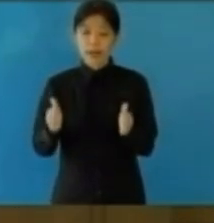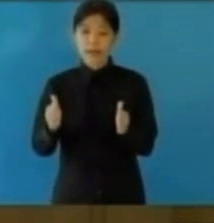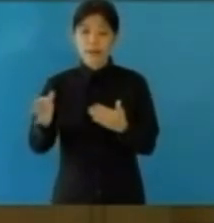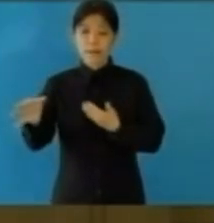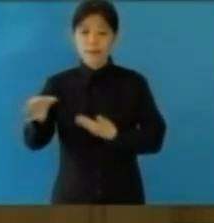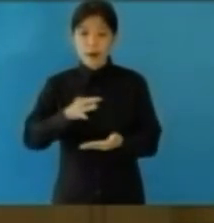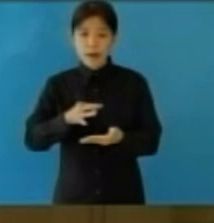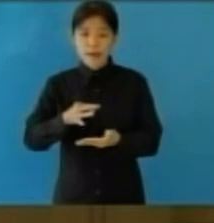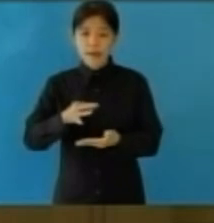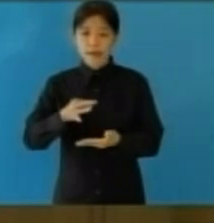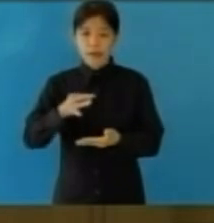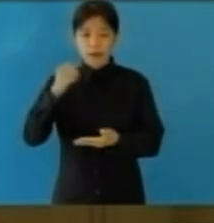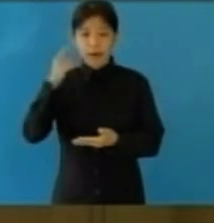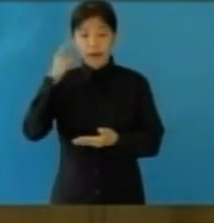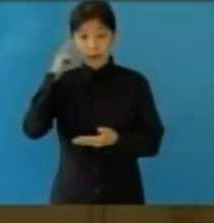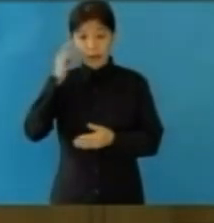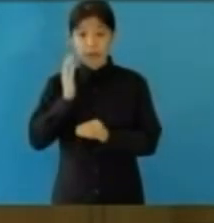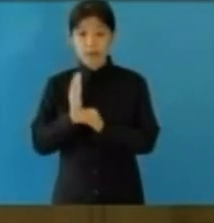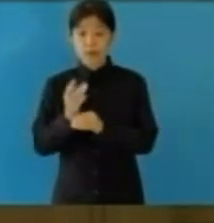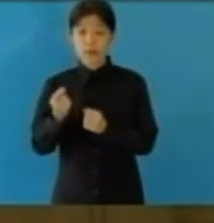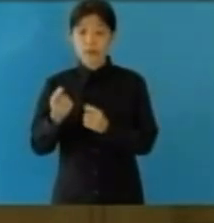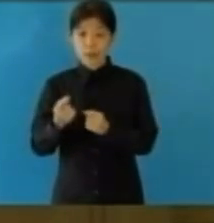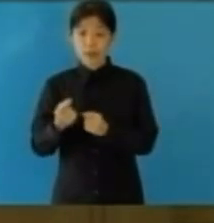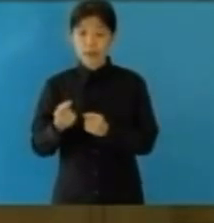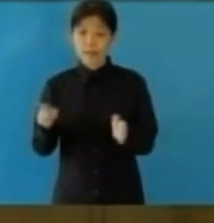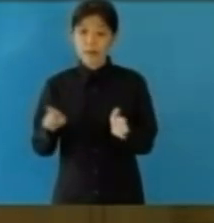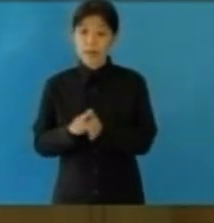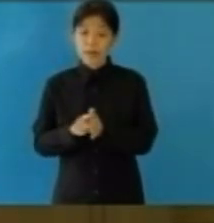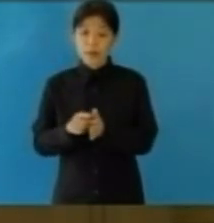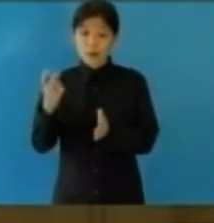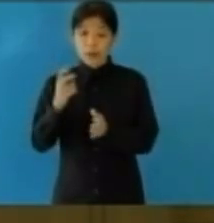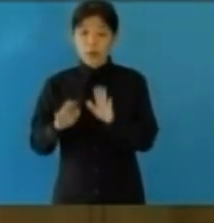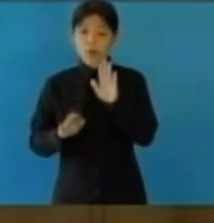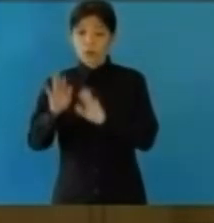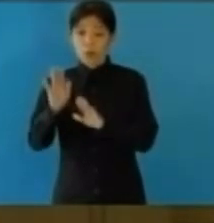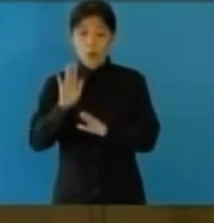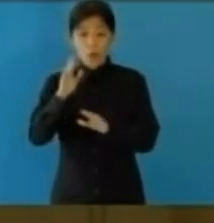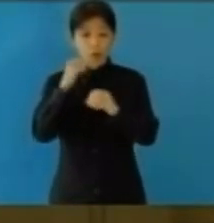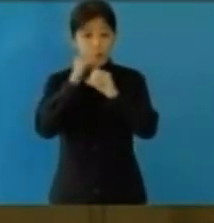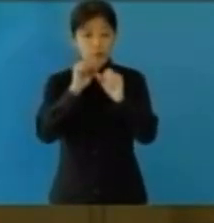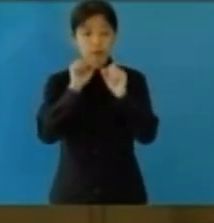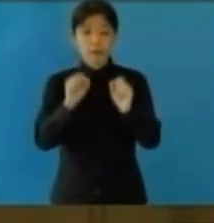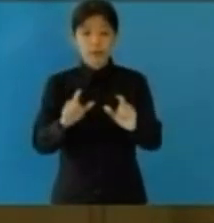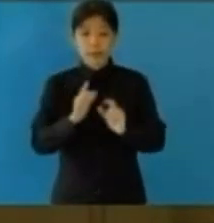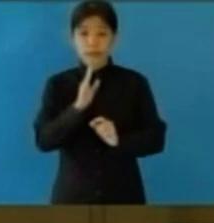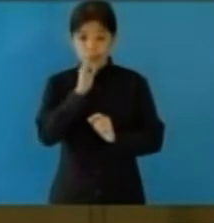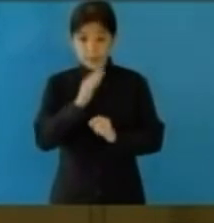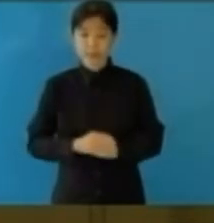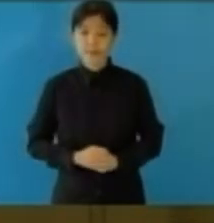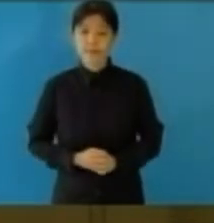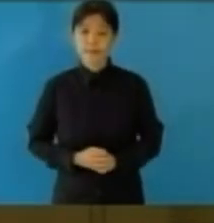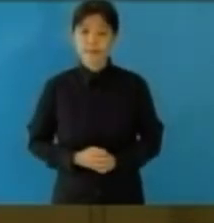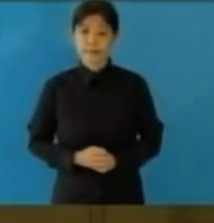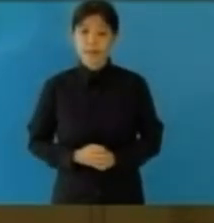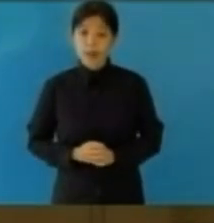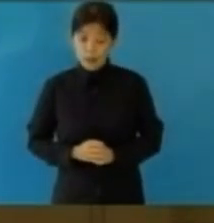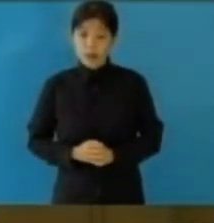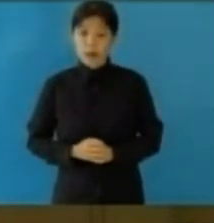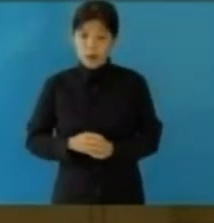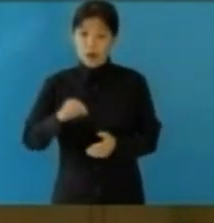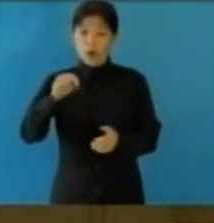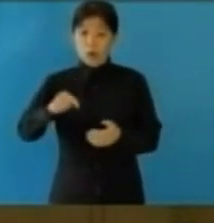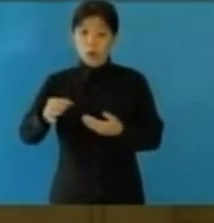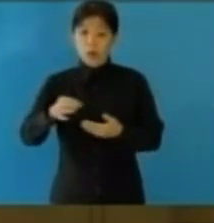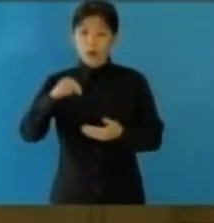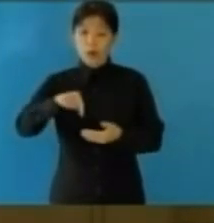けた検討を進めるとしておりますが、これまでの検討状況及び今後の見通しについてお答えください。またですね、この未利用財産の売却というのは、